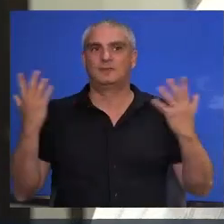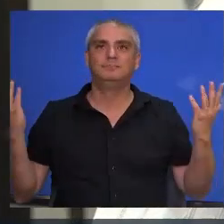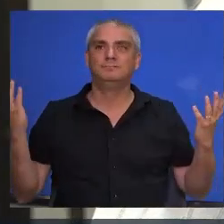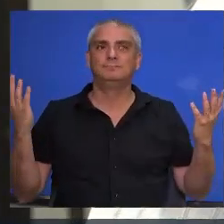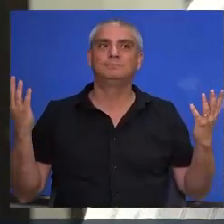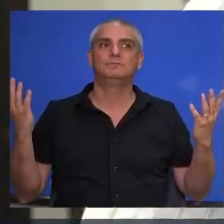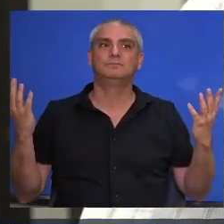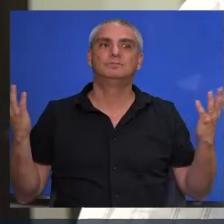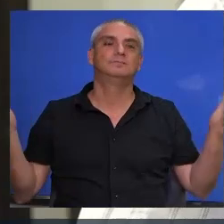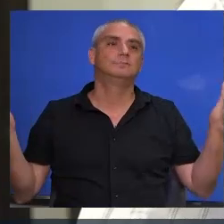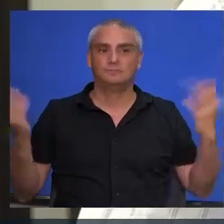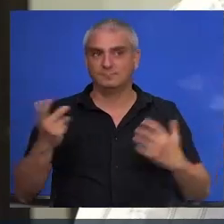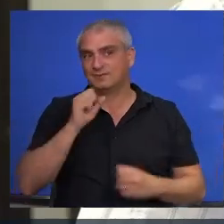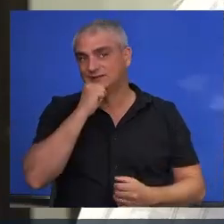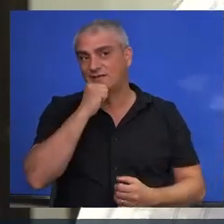והסבתא